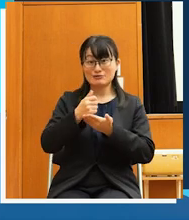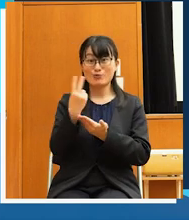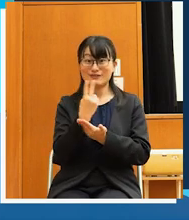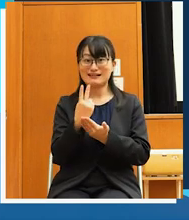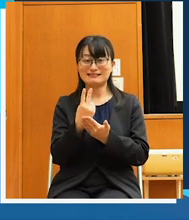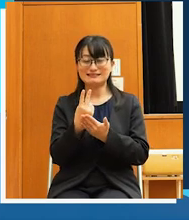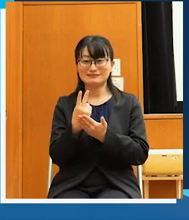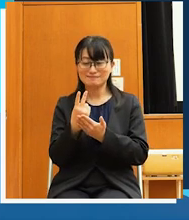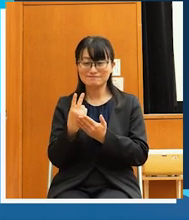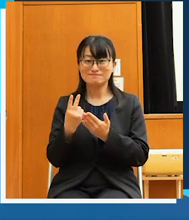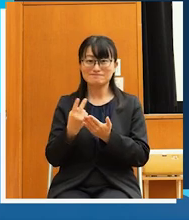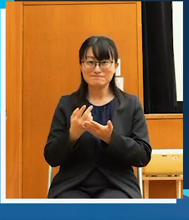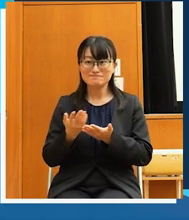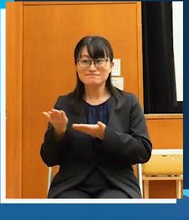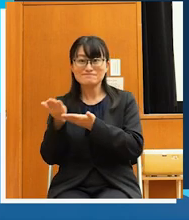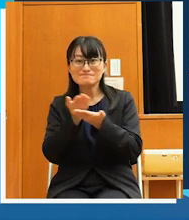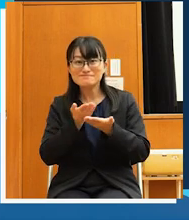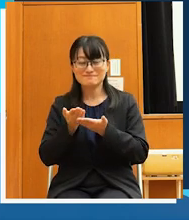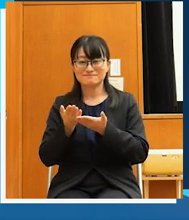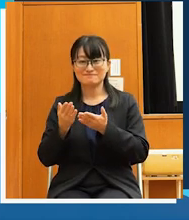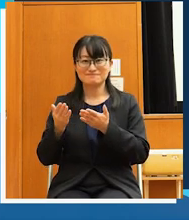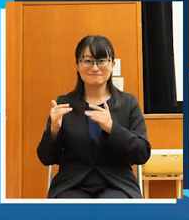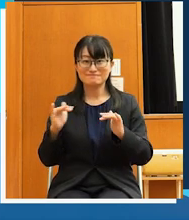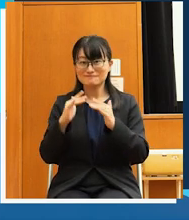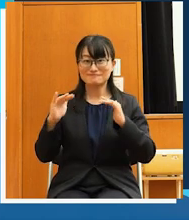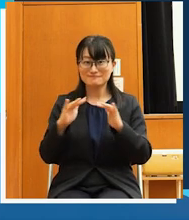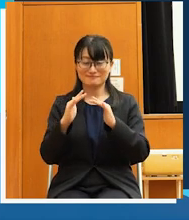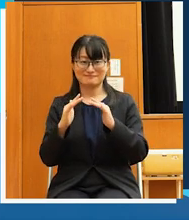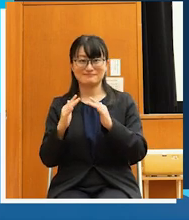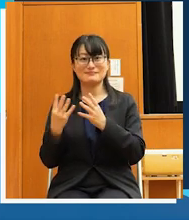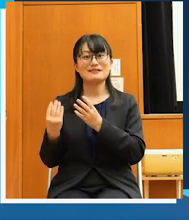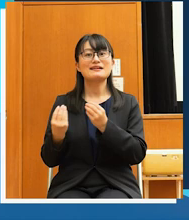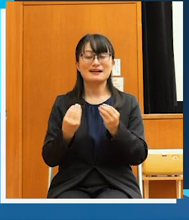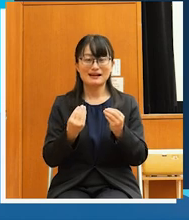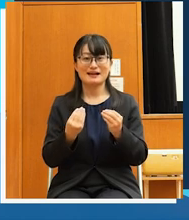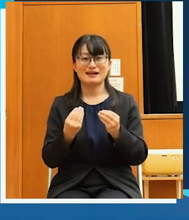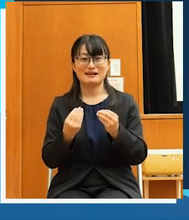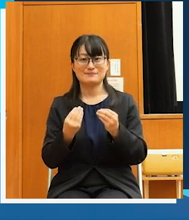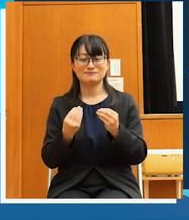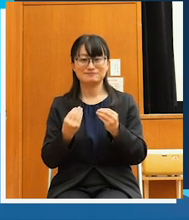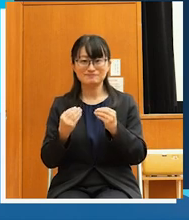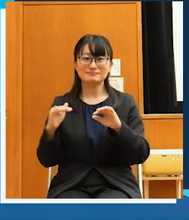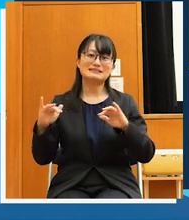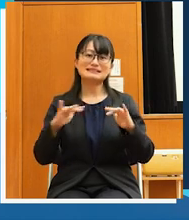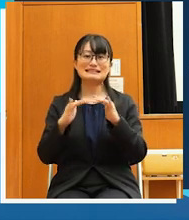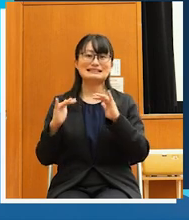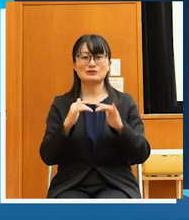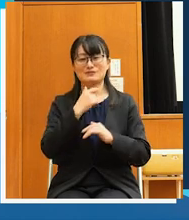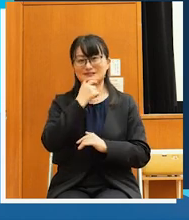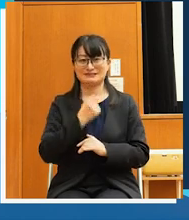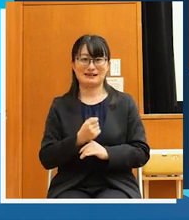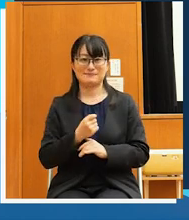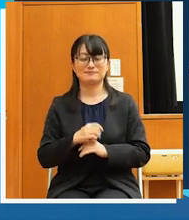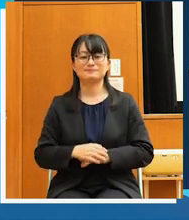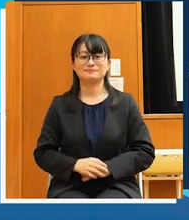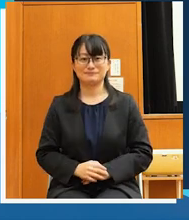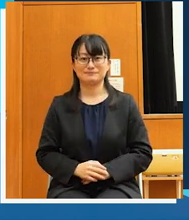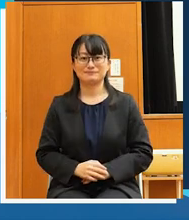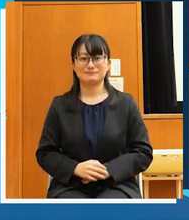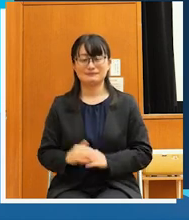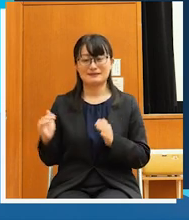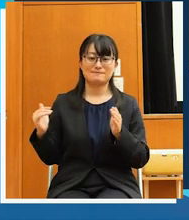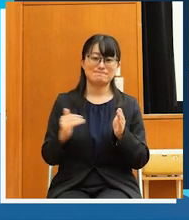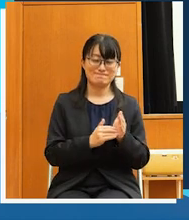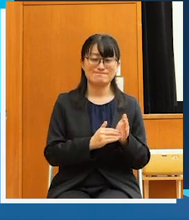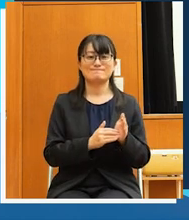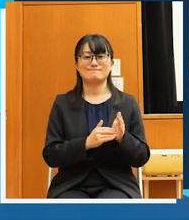あ30分もいかないかなあ時間が許す限り議論をさせていただいてえそしておしま